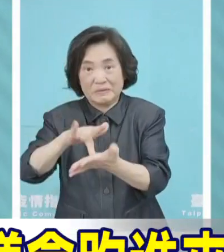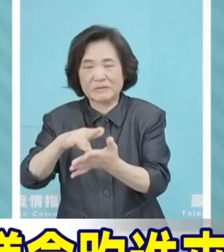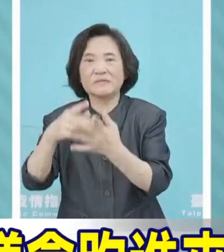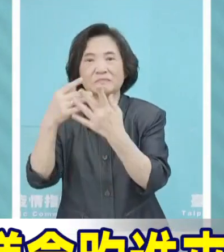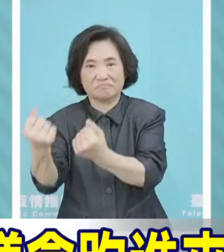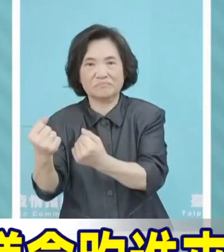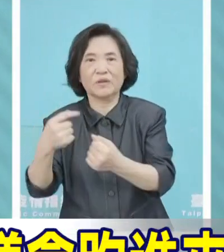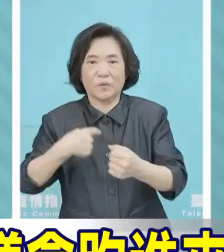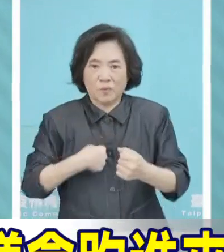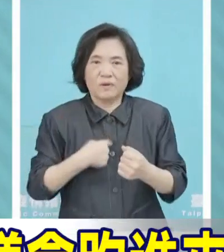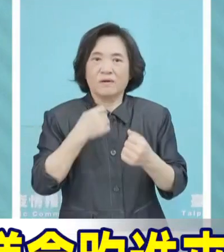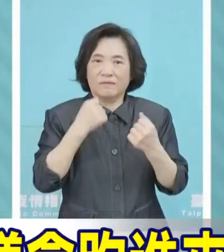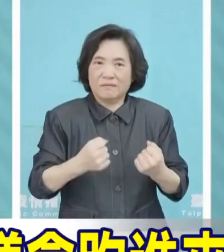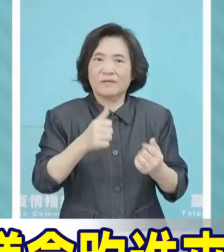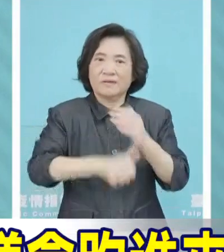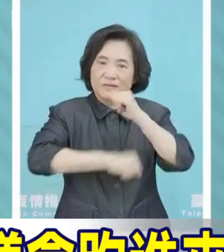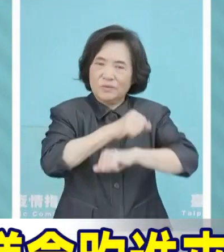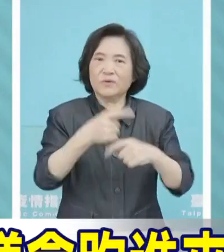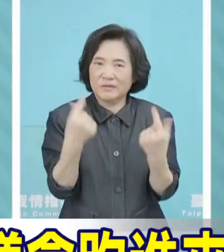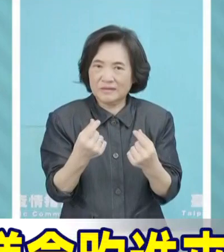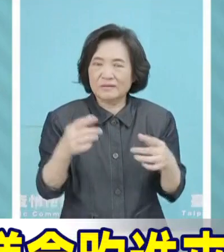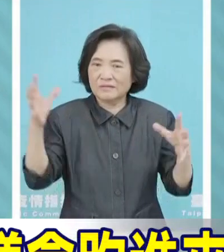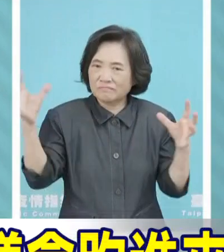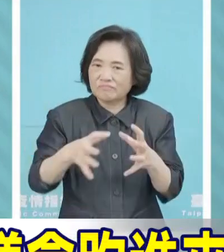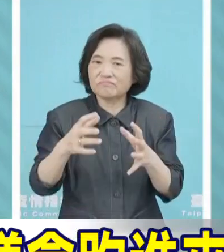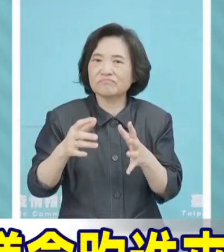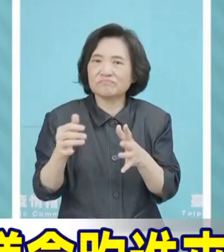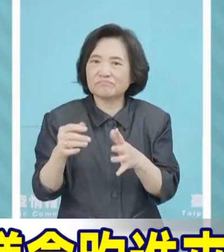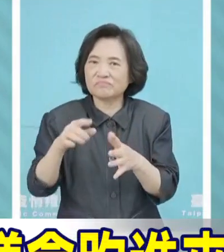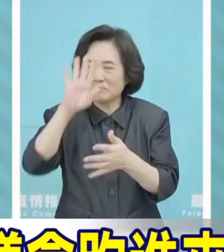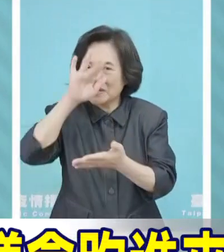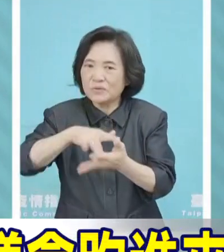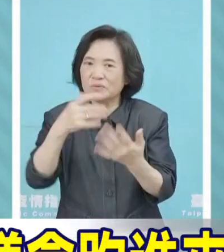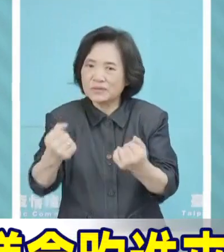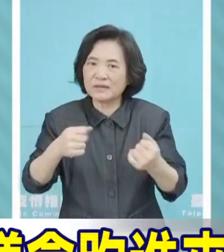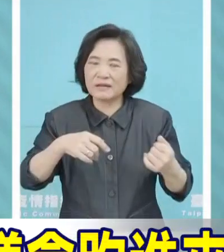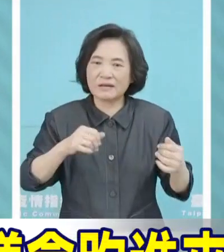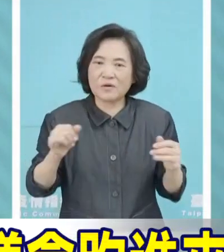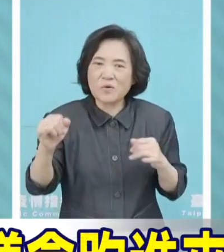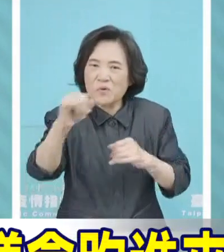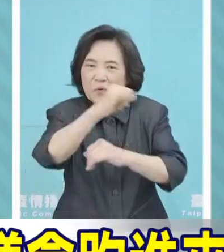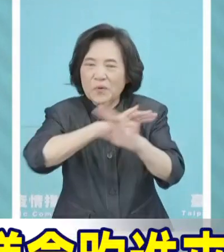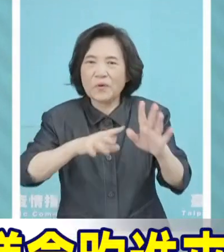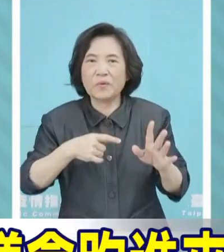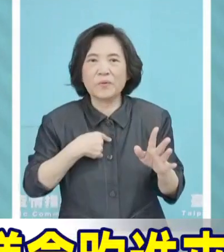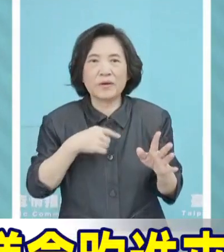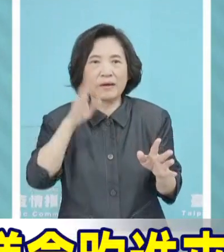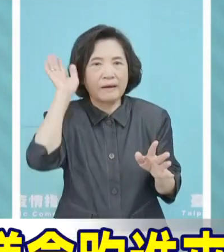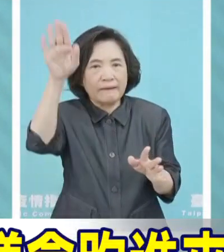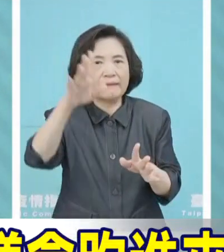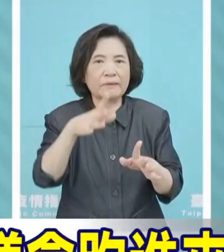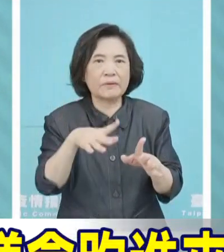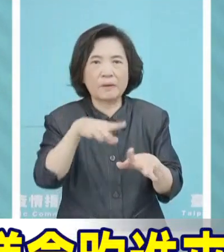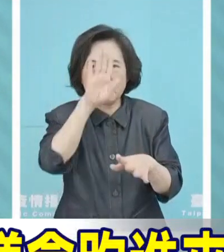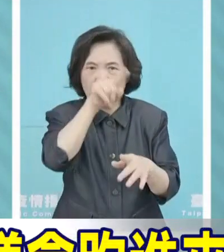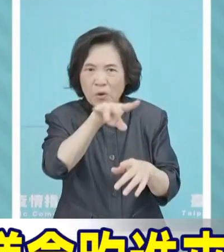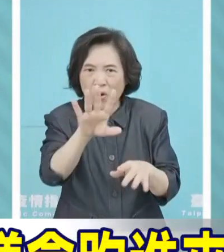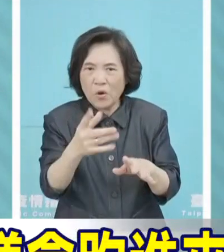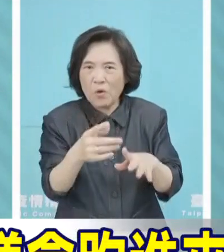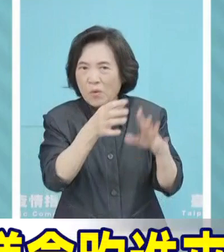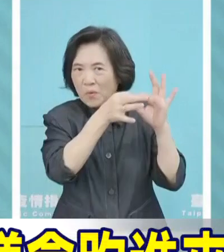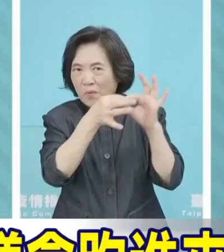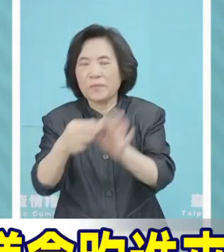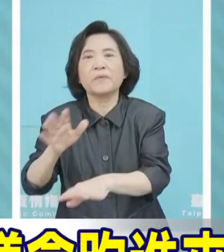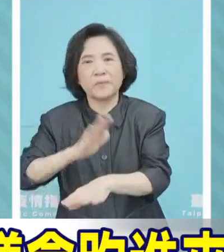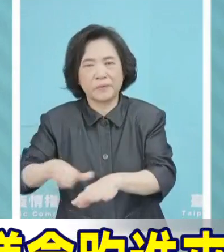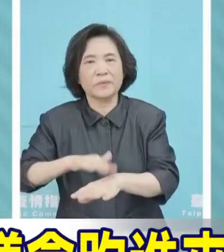存。这个真的是我们台湾社会要讨论的，你知道吗？我认为这个确诊数会一直继续下降。其实台北市